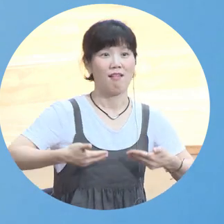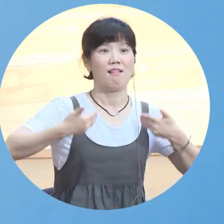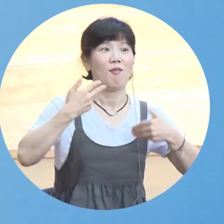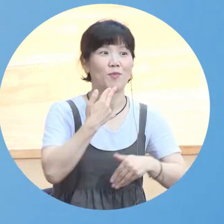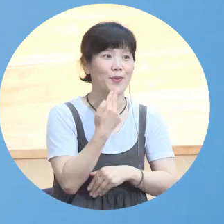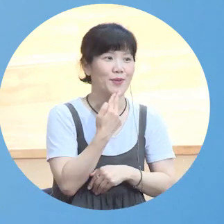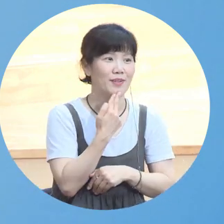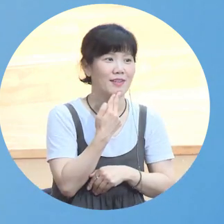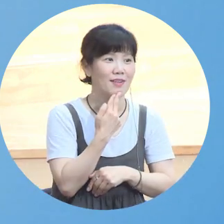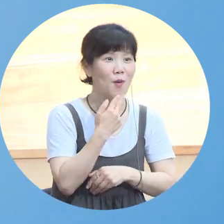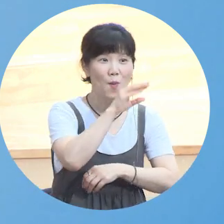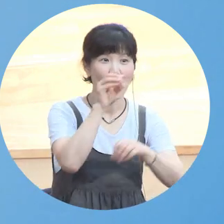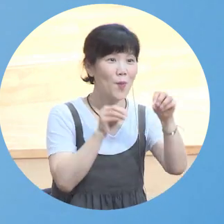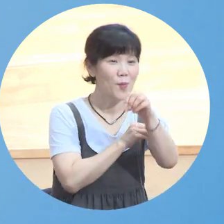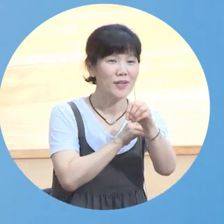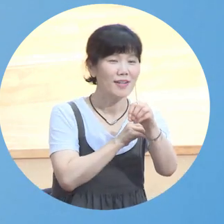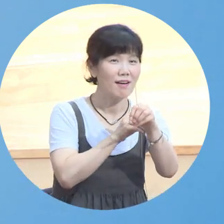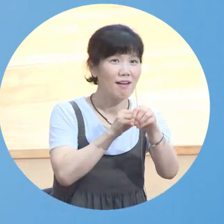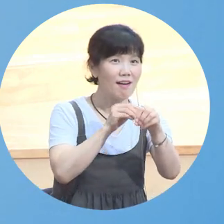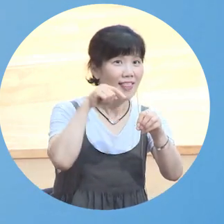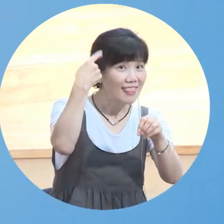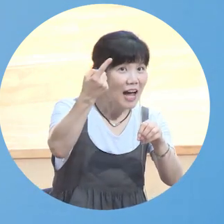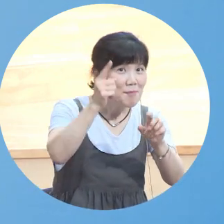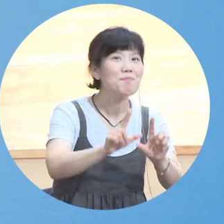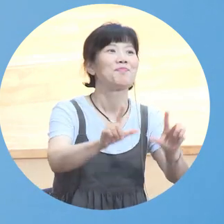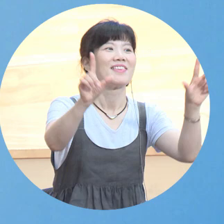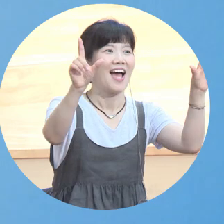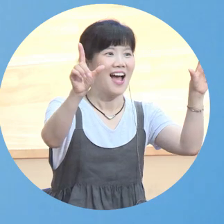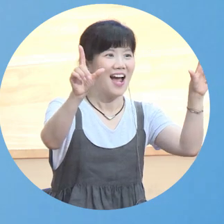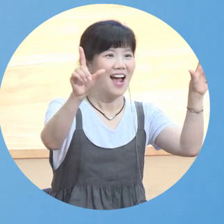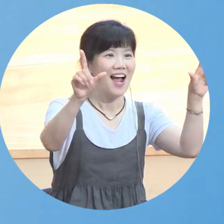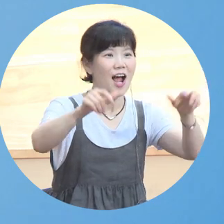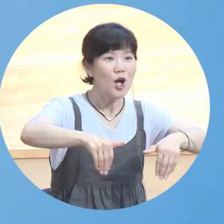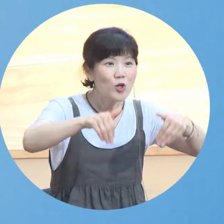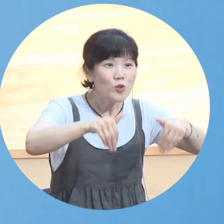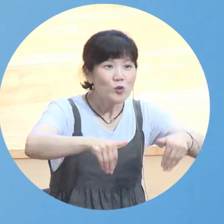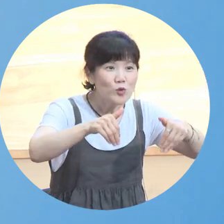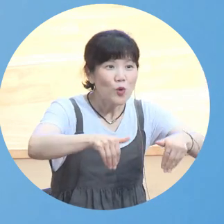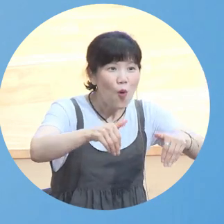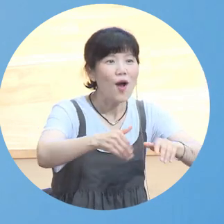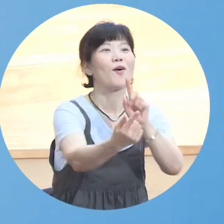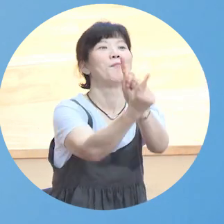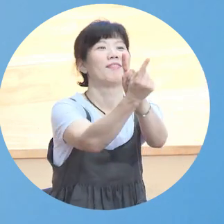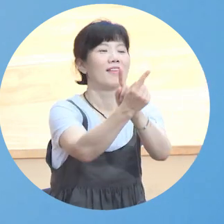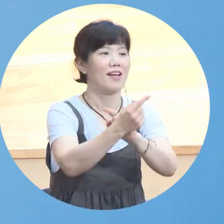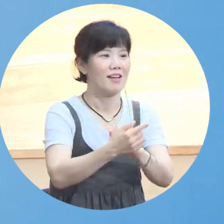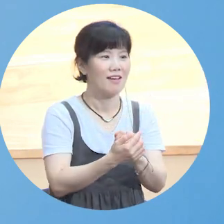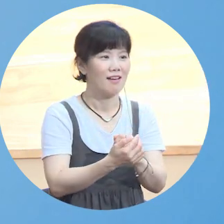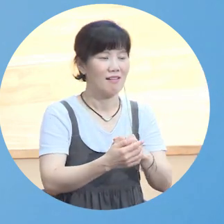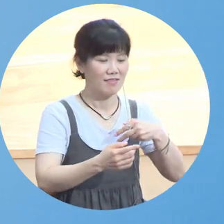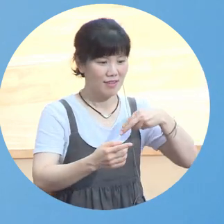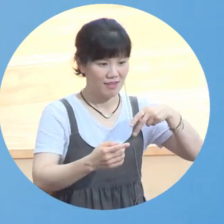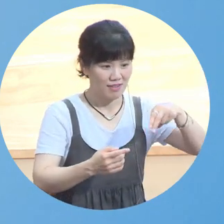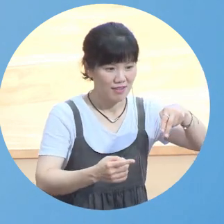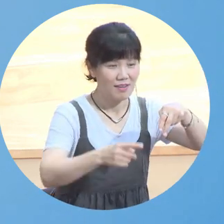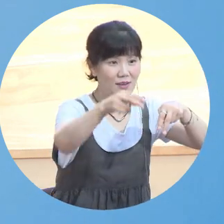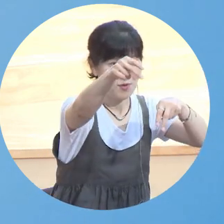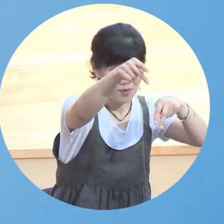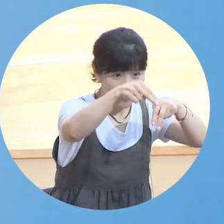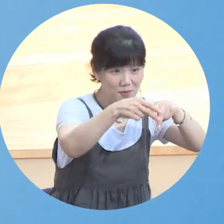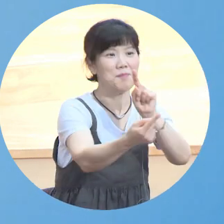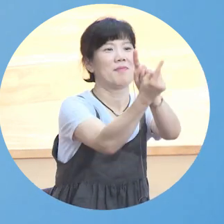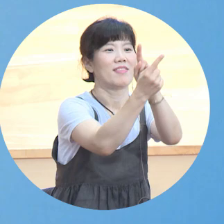다음날 다음날 정 들과 마주쳤어요 서로 내려가고 오는 길에 종들을 맞나요